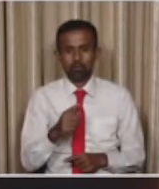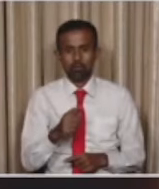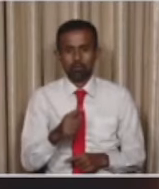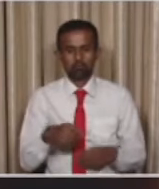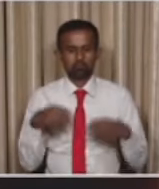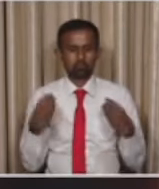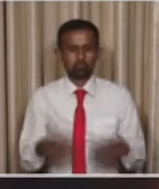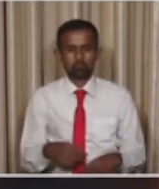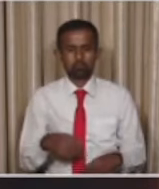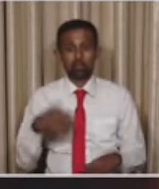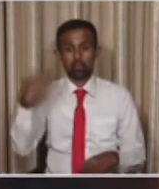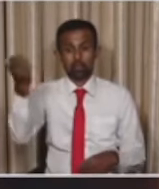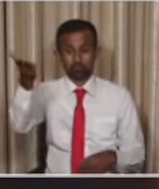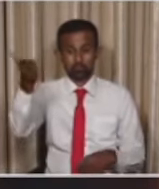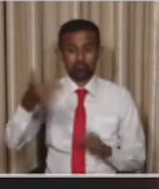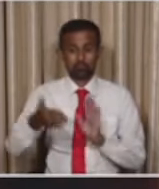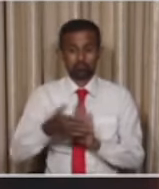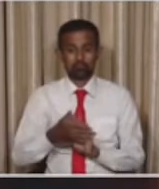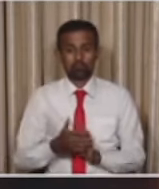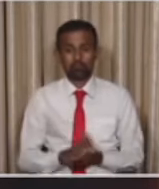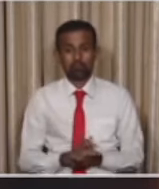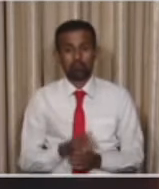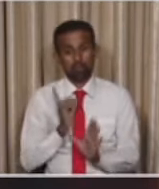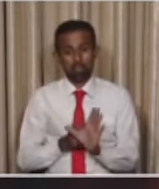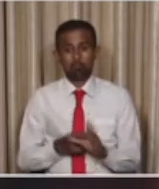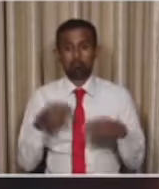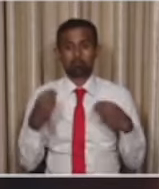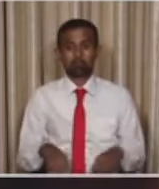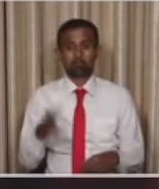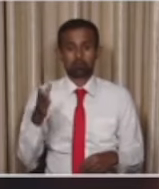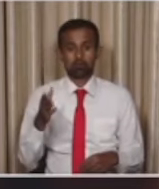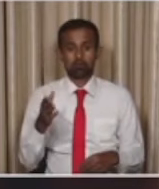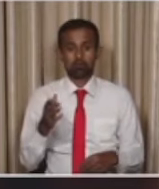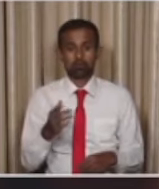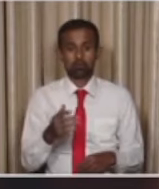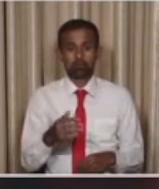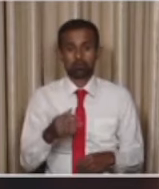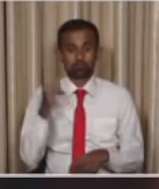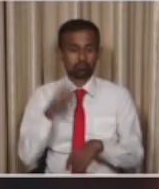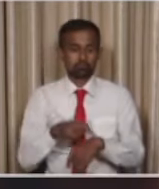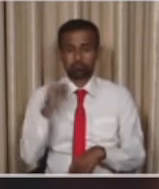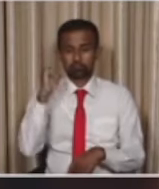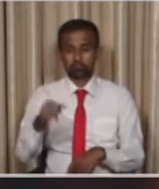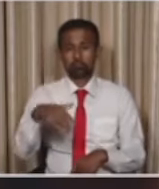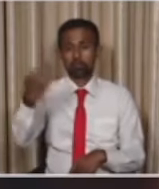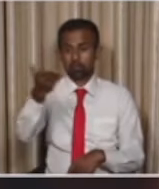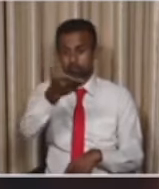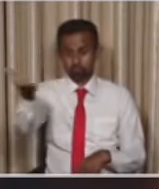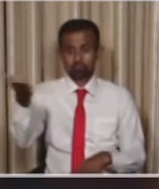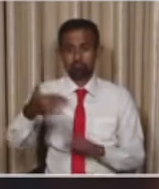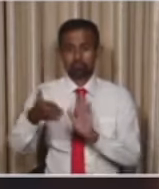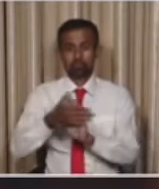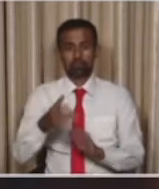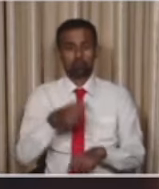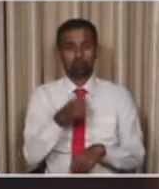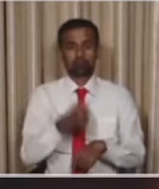බාදු කියලා එකක් තිබේ. එහා පැත්තේ කට්ටියත් එක්ක ඉන්න උඩ ජනාධිපතිතුමා හැමදාම පෙරදී. ඇයි ඒ මස්තේ ගහලා තිබේ? ඔය යහ පැත්තේ කට්ටිය ළඟ ඉන්නකන් එයාට